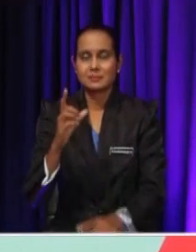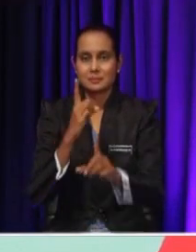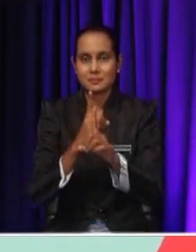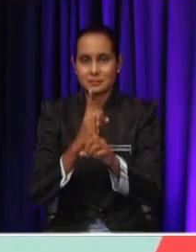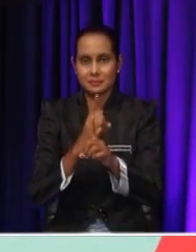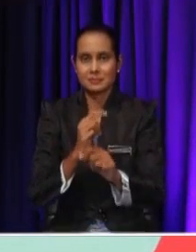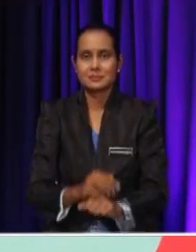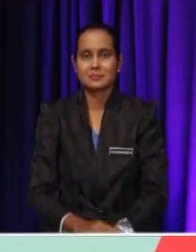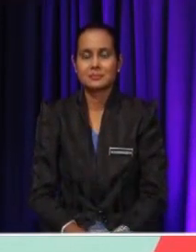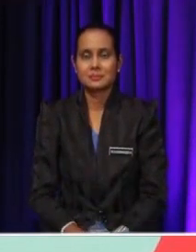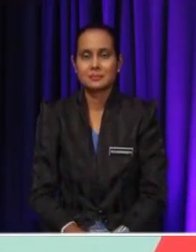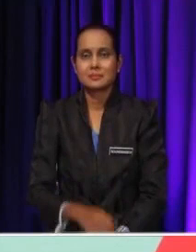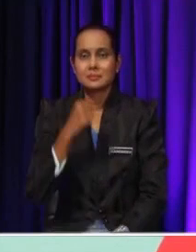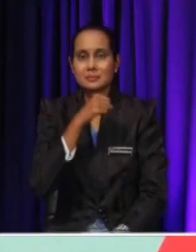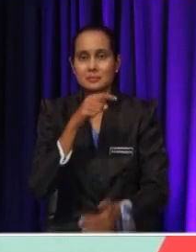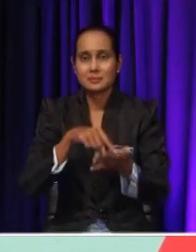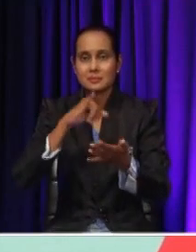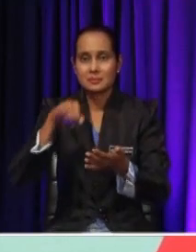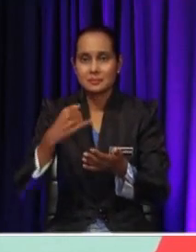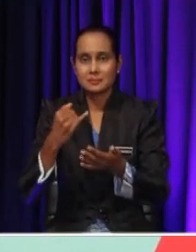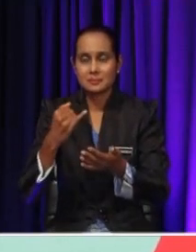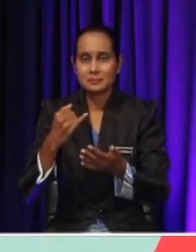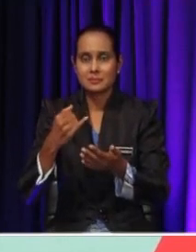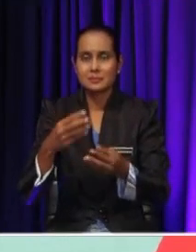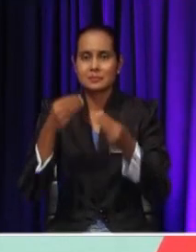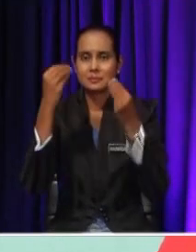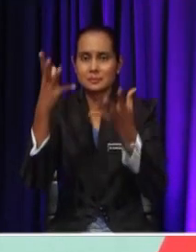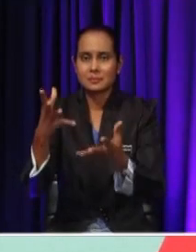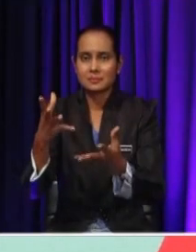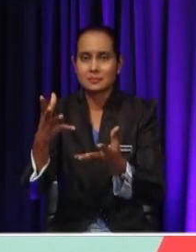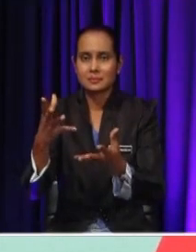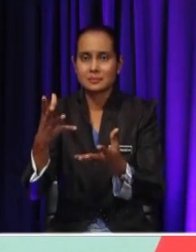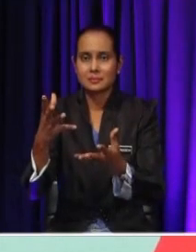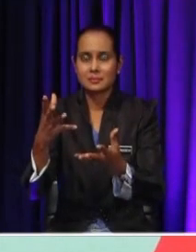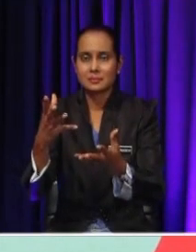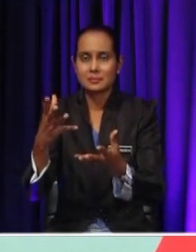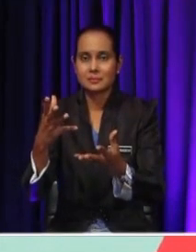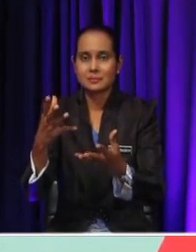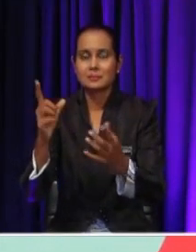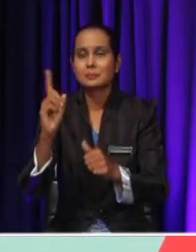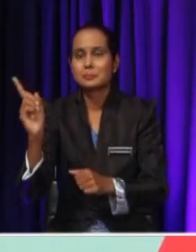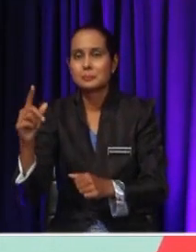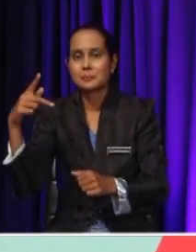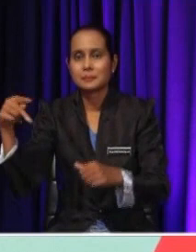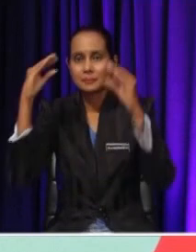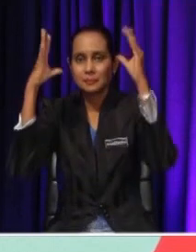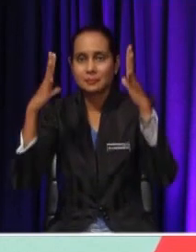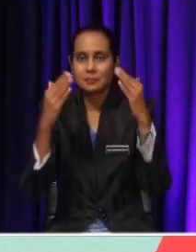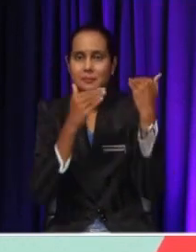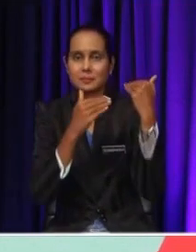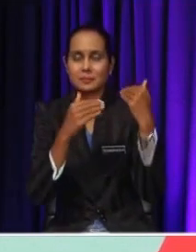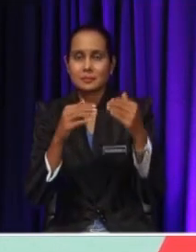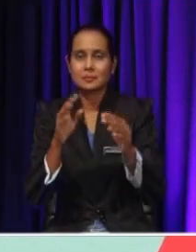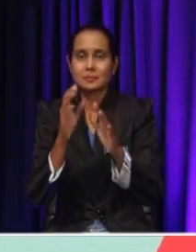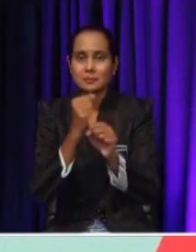al-fatihah saja ini juga ingin menyampaikan meses kepada kita bahwa dimana-manapun guru itu bertugas